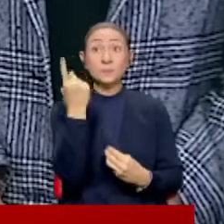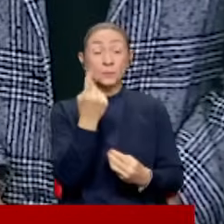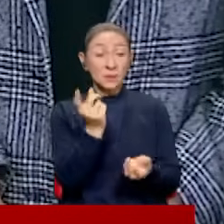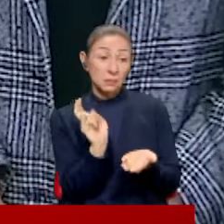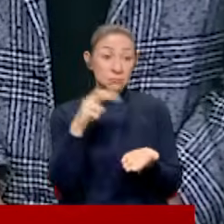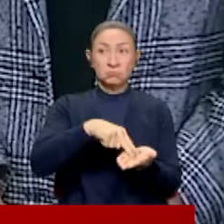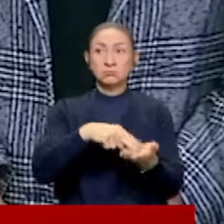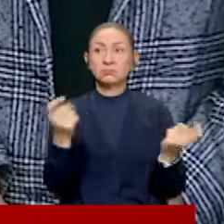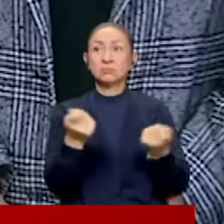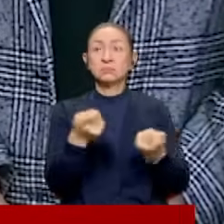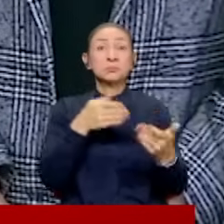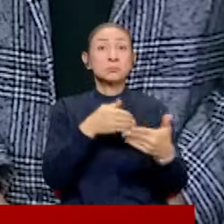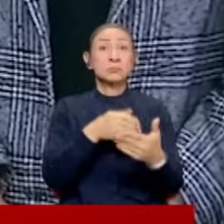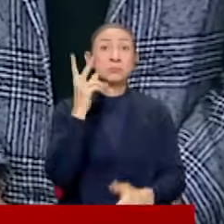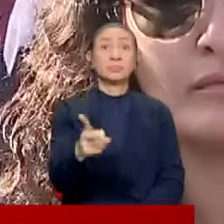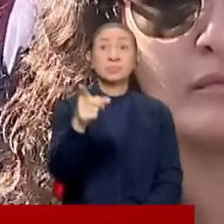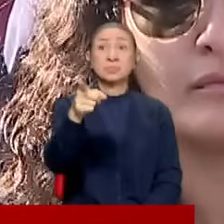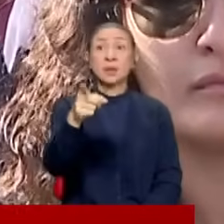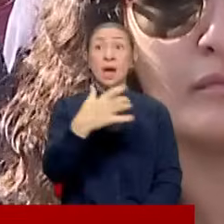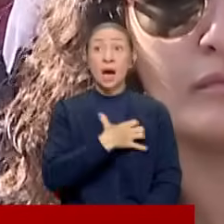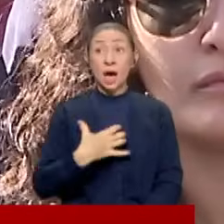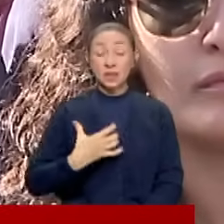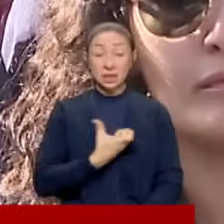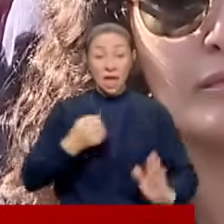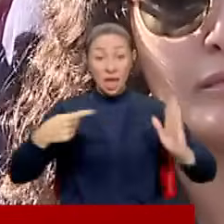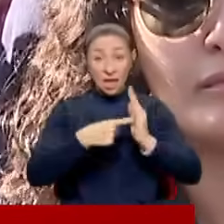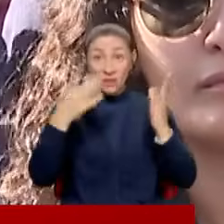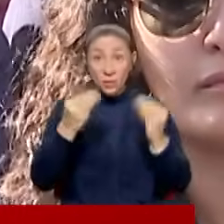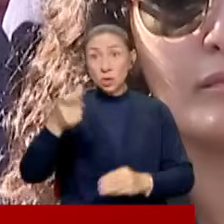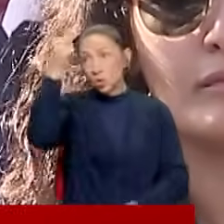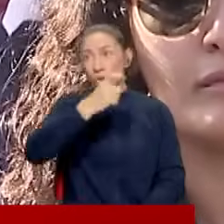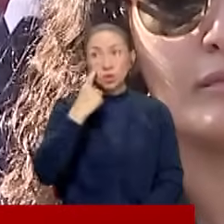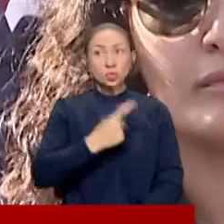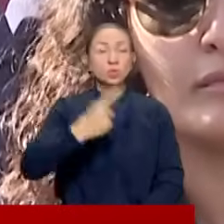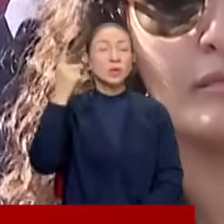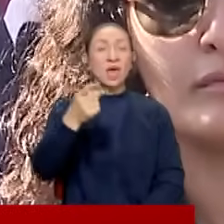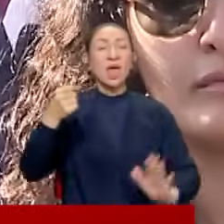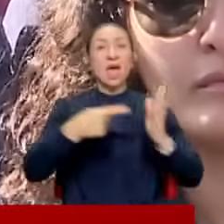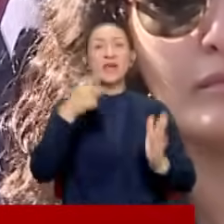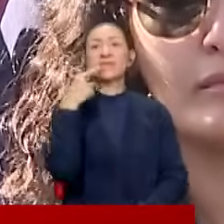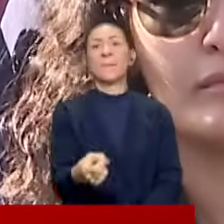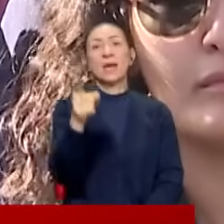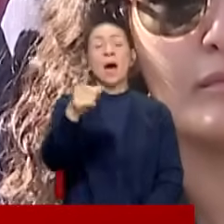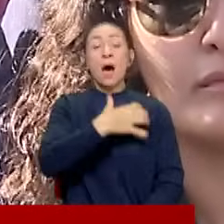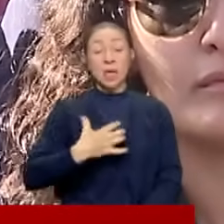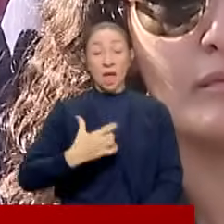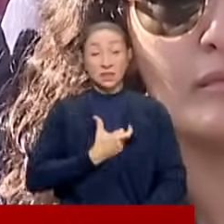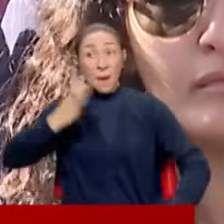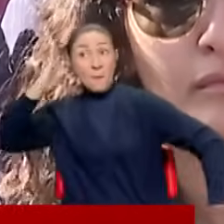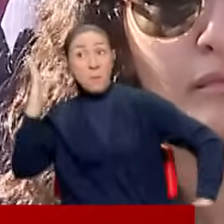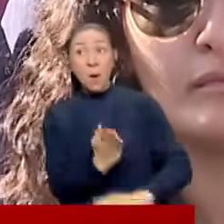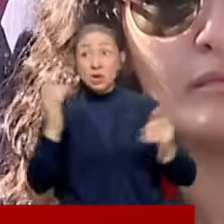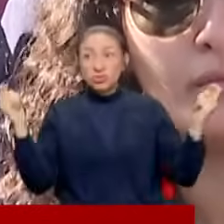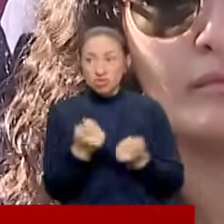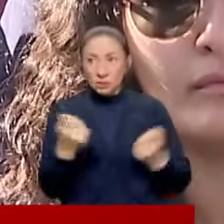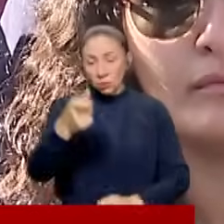kalkışma girişimiyle karşı karşıyayız anayasayı Hedef almak Türkiye Cumhuriyetini Hedef almaktır anayasaya darbe vurmaya